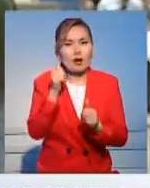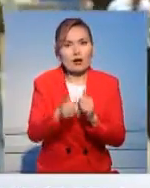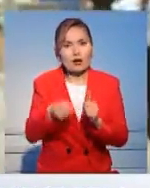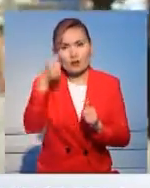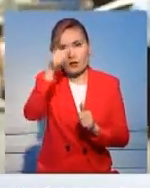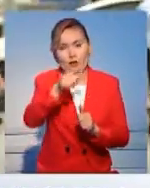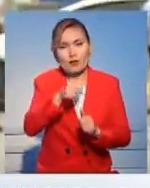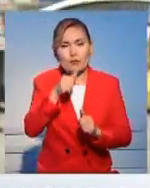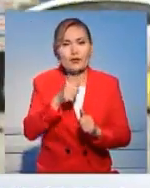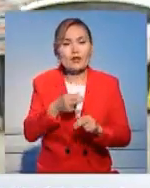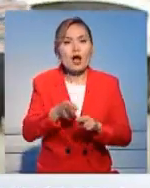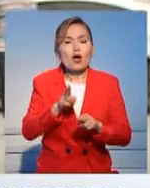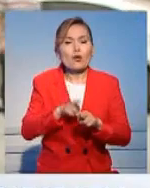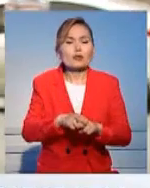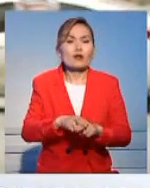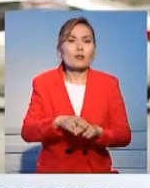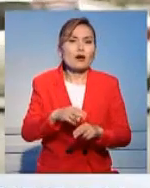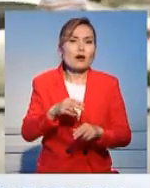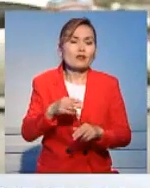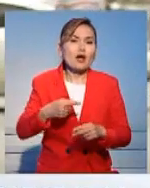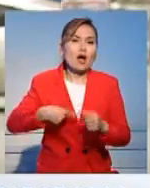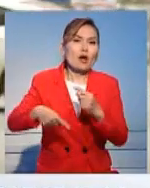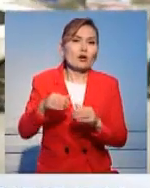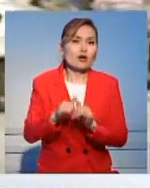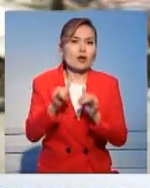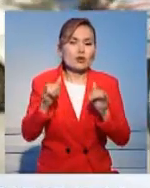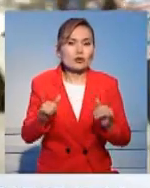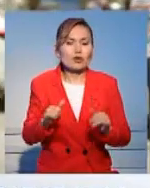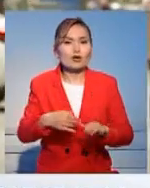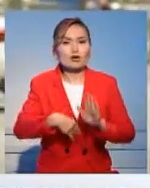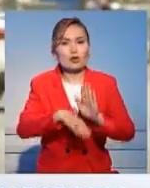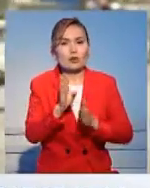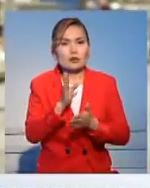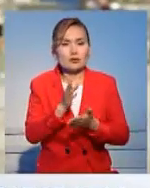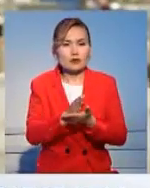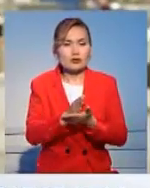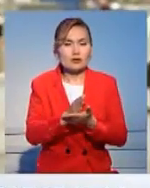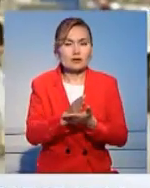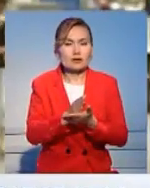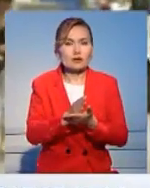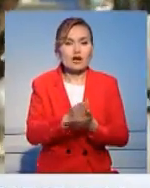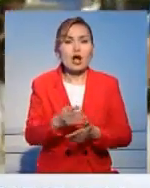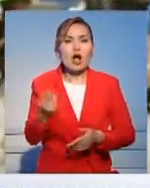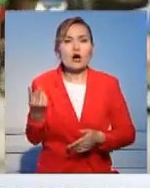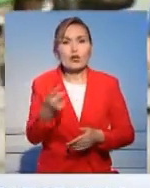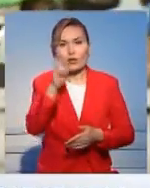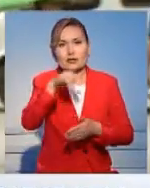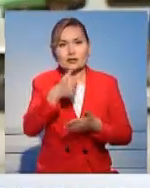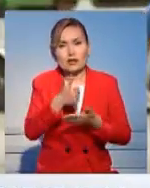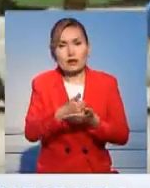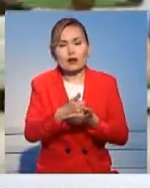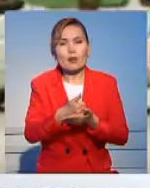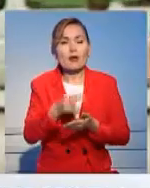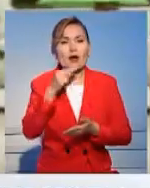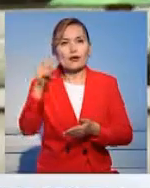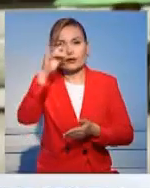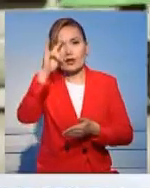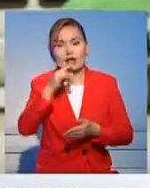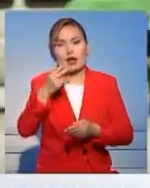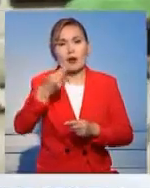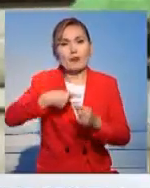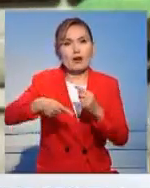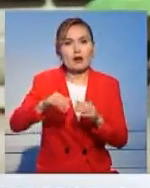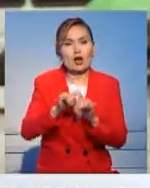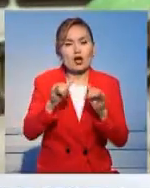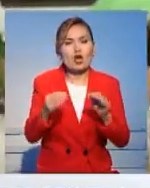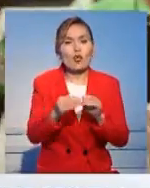Жалпы барыс кел жиілеген сайын алыс беріс те артып жатыр. Қолда бар дерек бойынша қос елдің тауар айналымы 10 миллиард